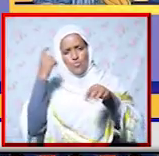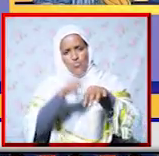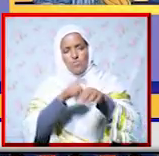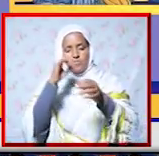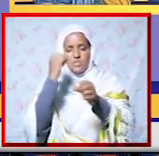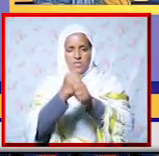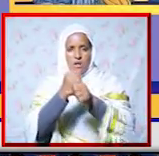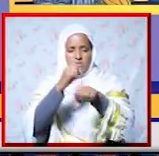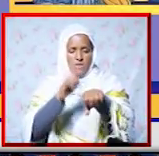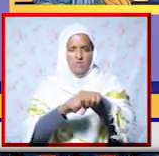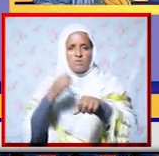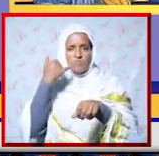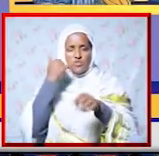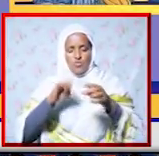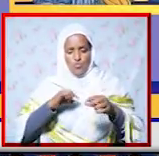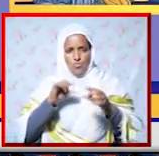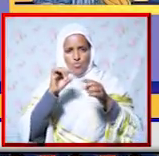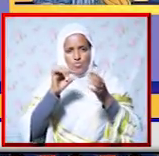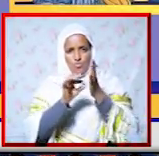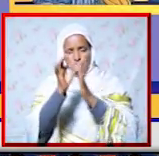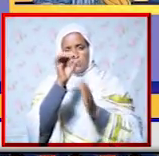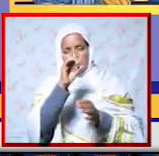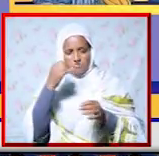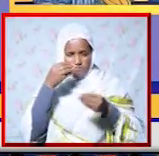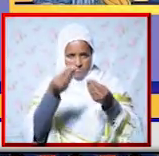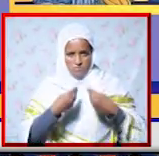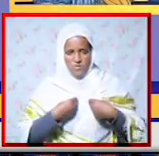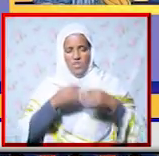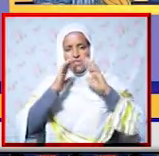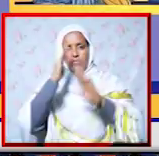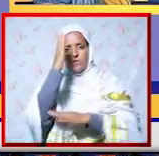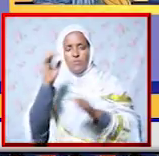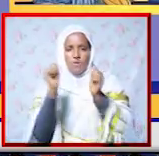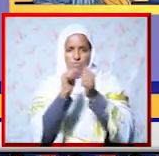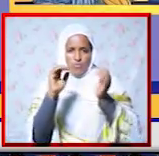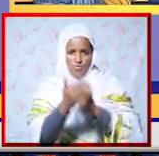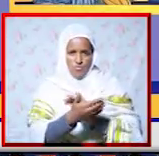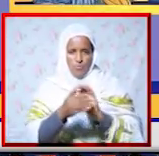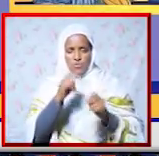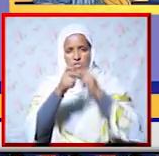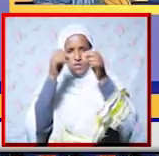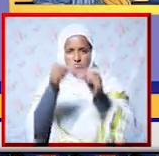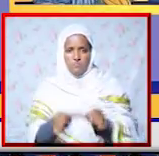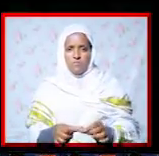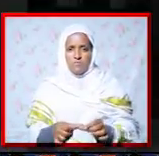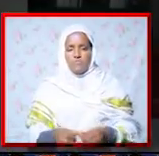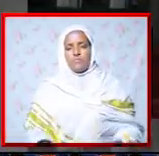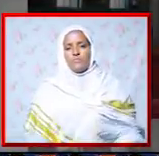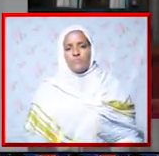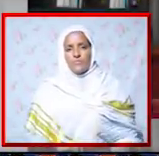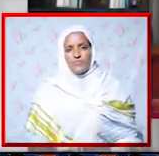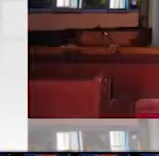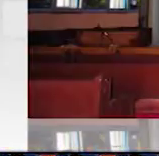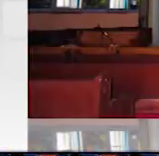ዘወትር በስራ ሰዓት በስልክ ቁጥሮቻችን ልታደርሱን ትችላላችሁ ሰላም እግዚአብሔር ከሁላችን ጋር ይሁን ቸርን ሰንብት